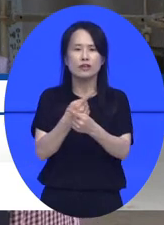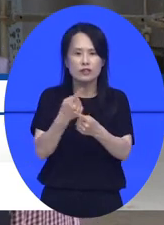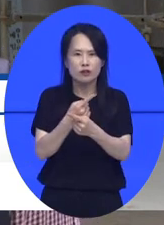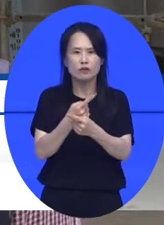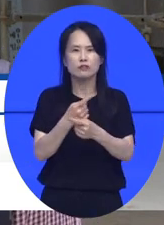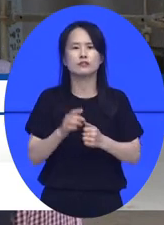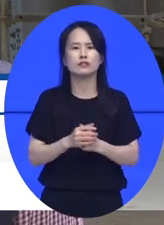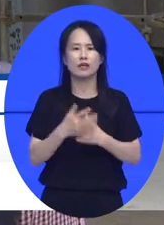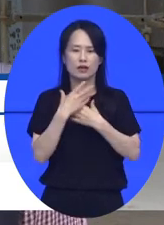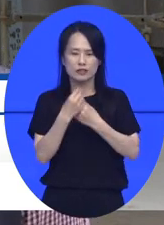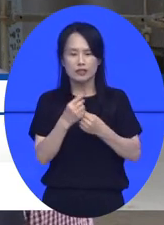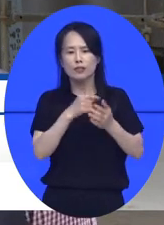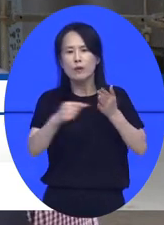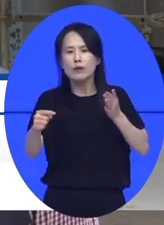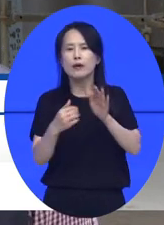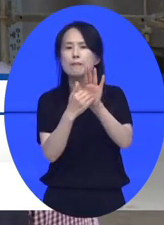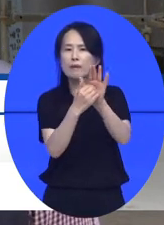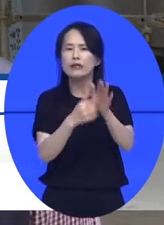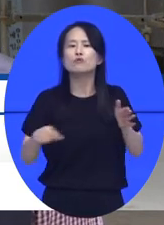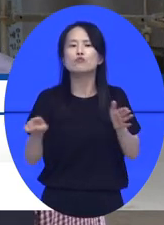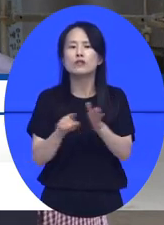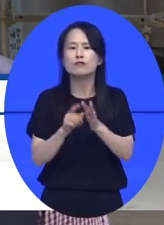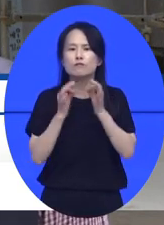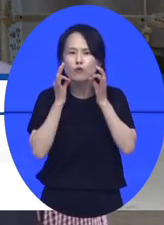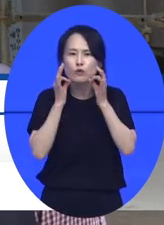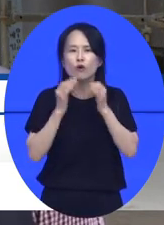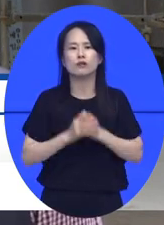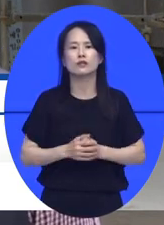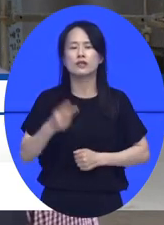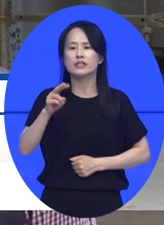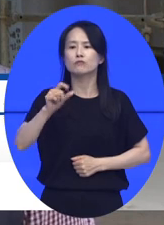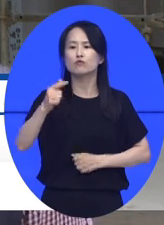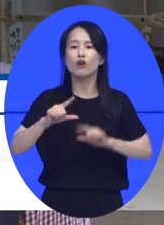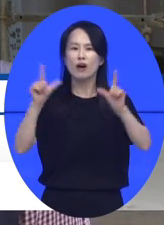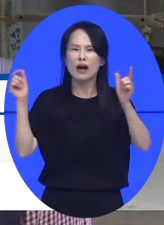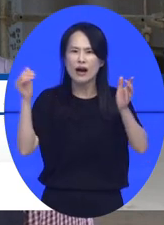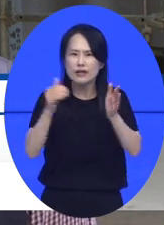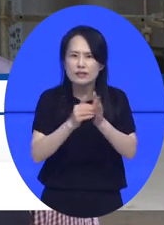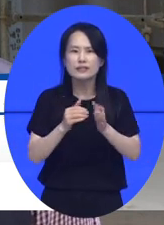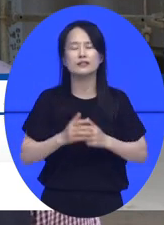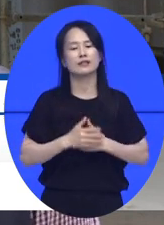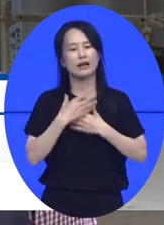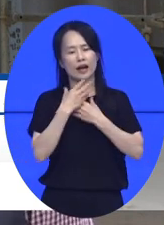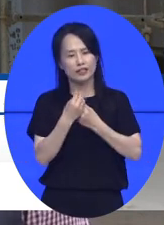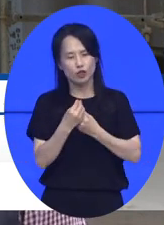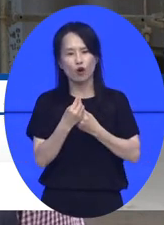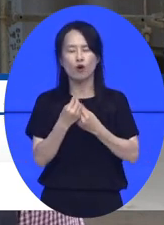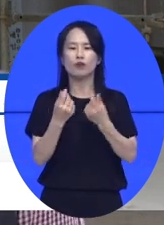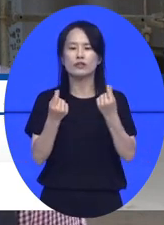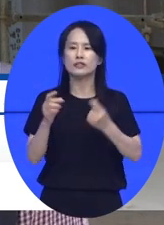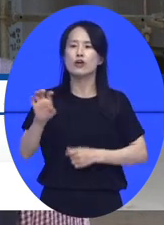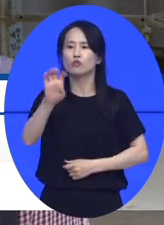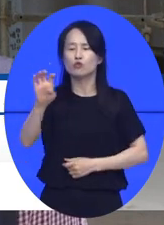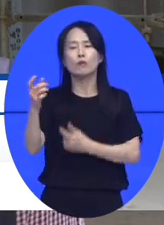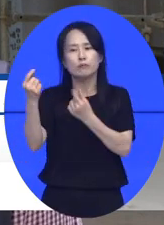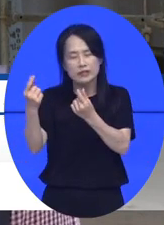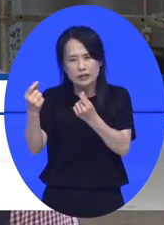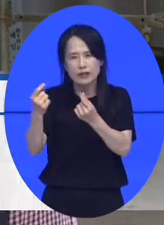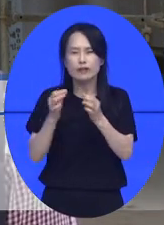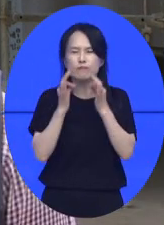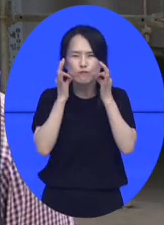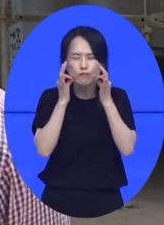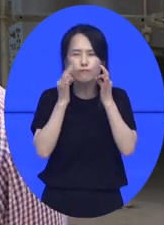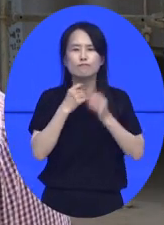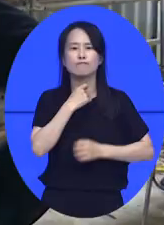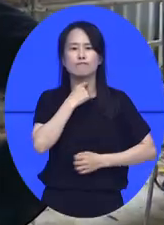예방을 정책을 펼쳐서 2026년까지 유럽과 같은 안전 선진국 반열에 도달할 수 있도록 최선을